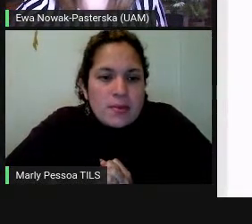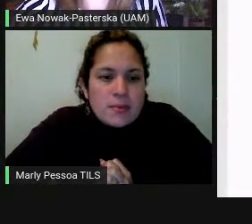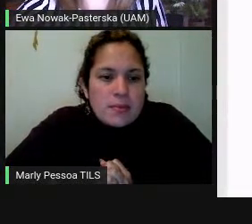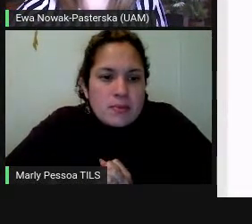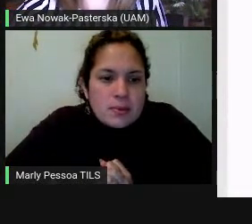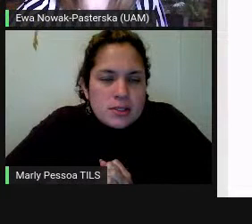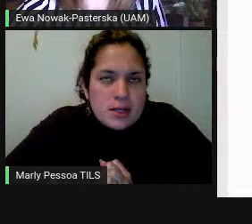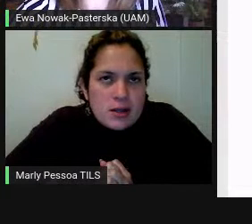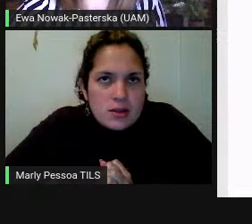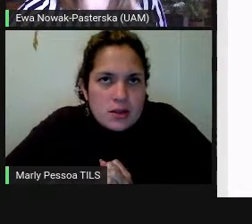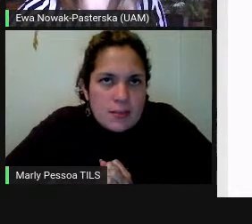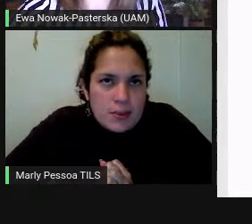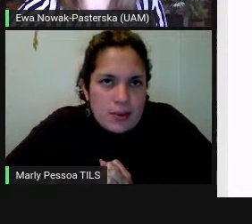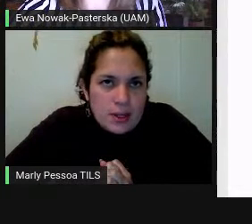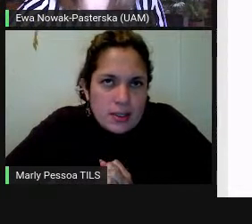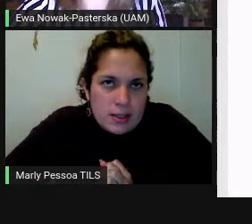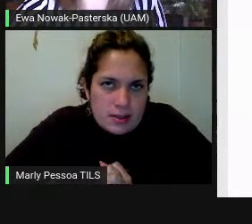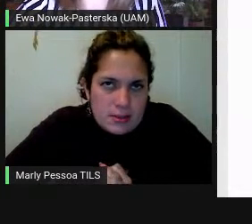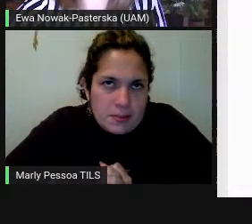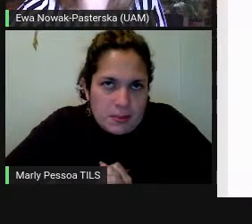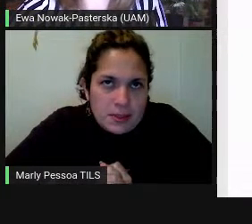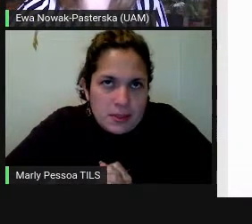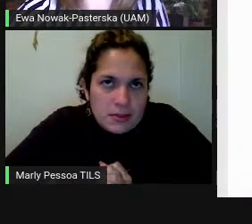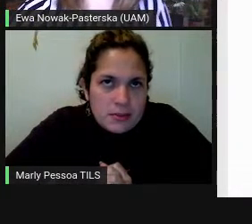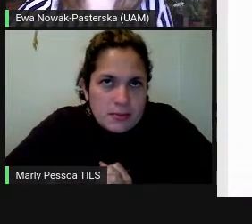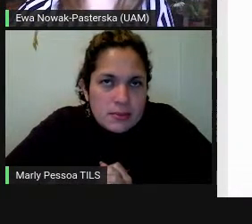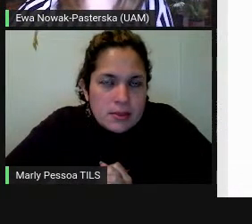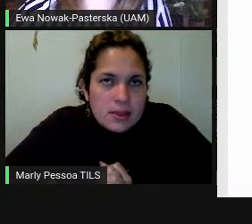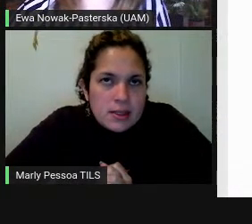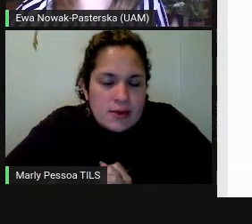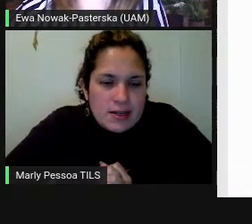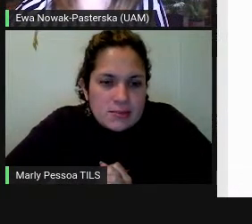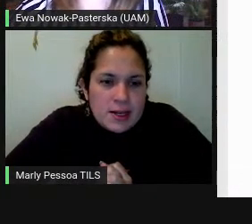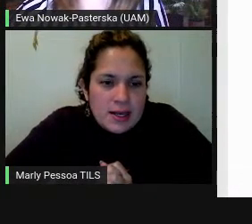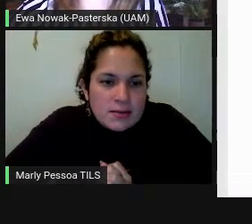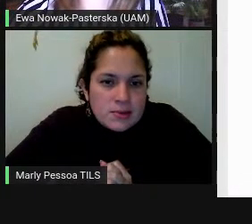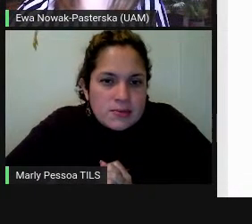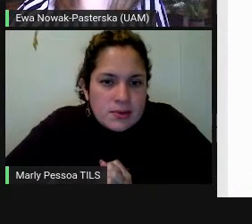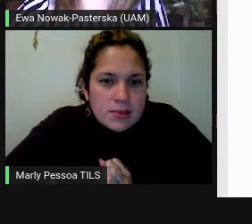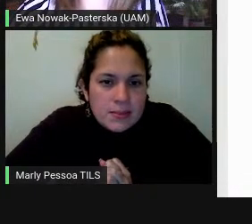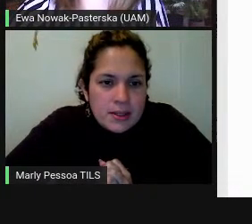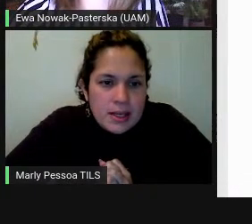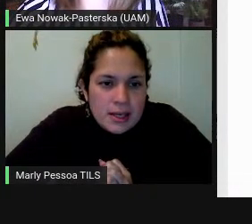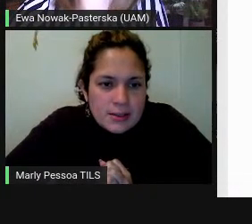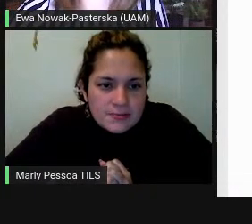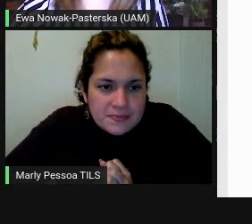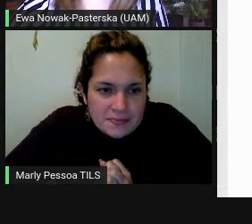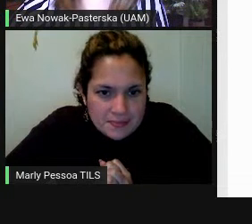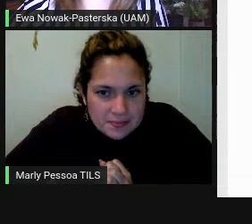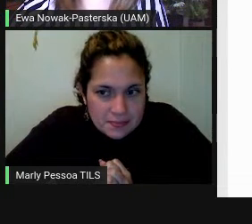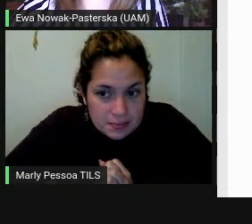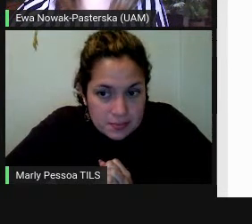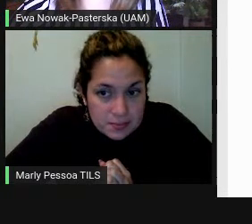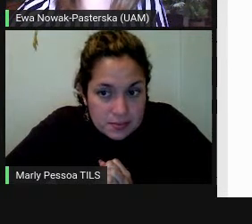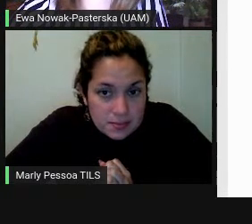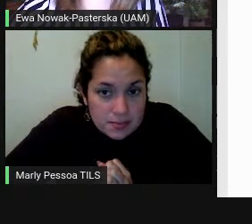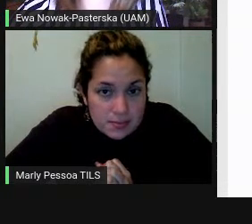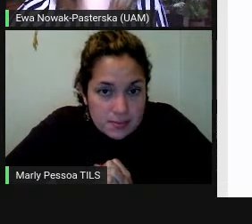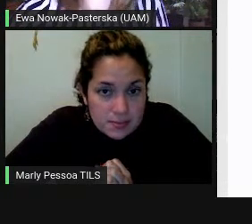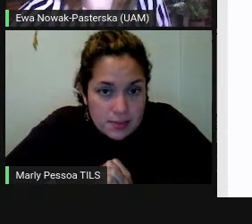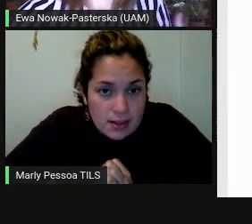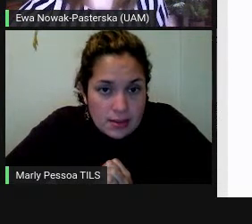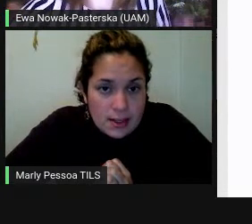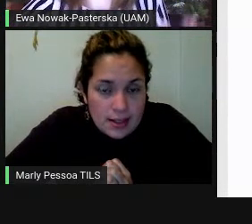jeszcze tylko wrócę do pewnej kwestii związanej ze ski, najmocniej przepraszam, kojarzenie tych nazwisk na ski z pochodzeniem